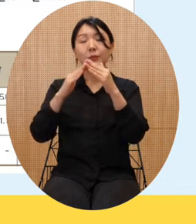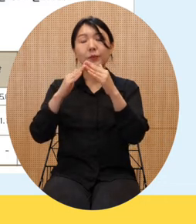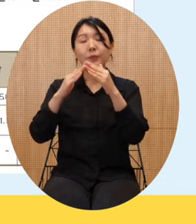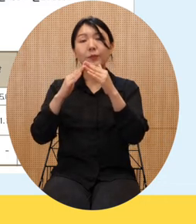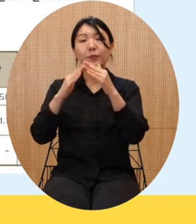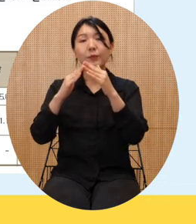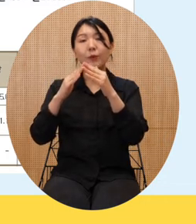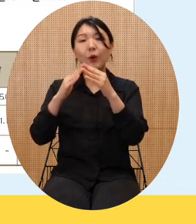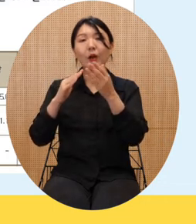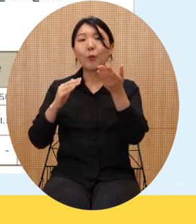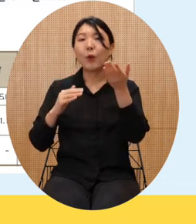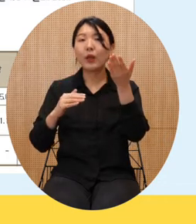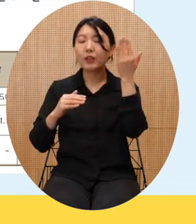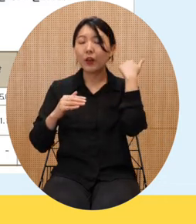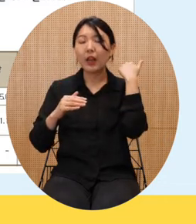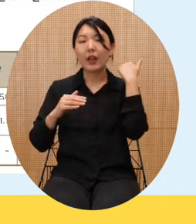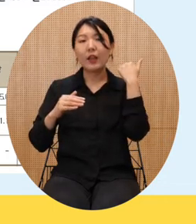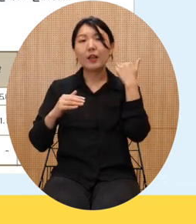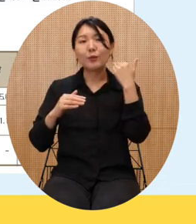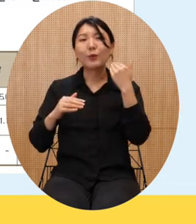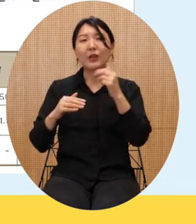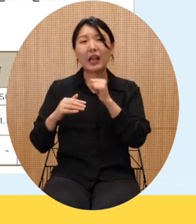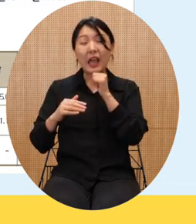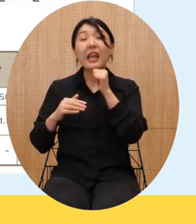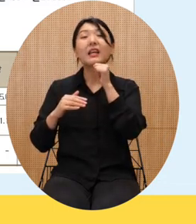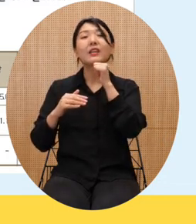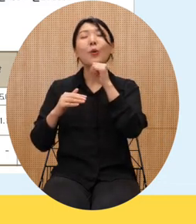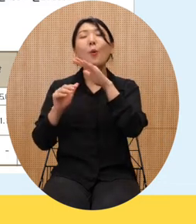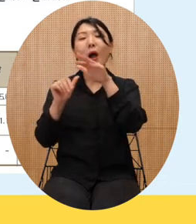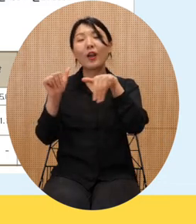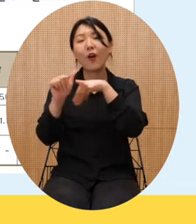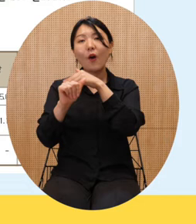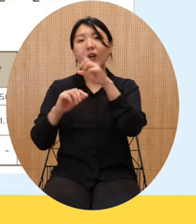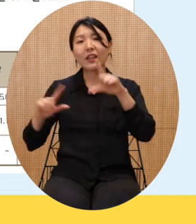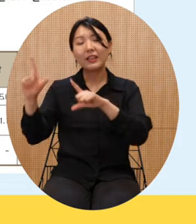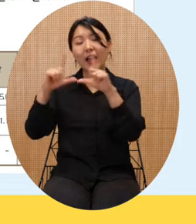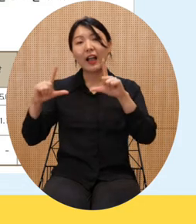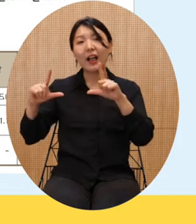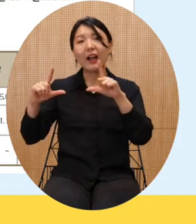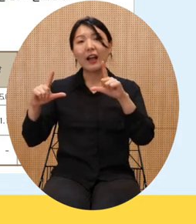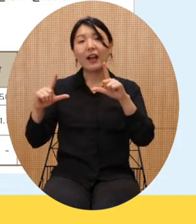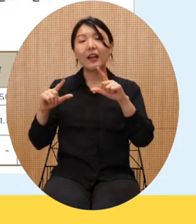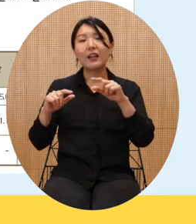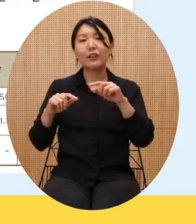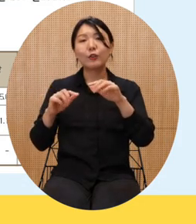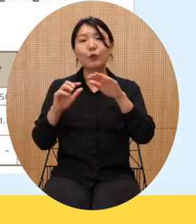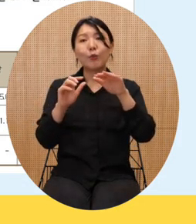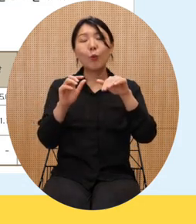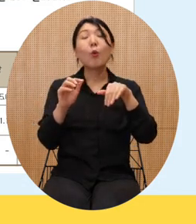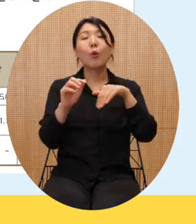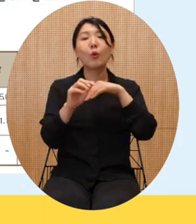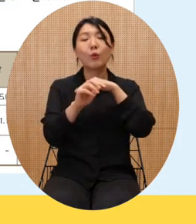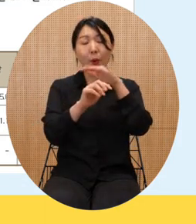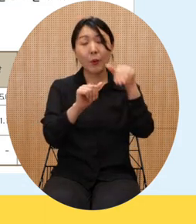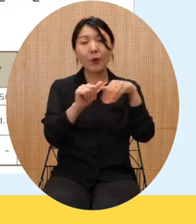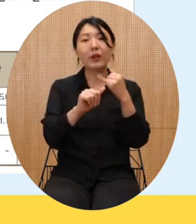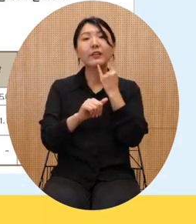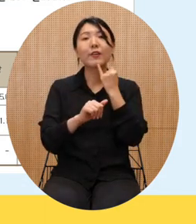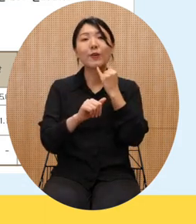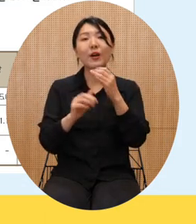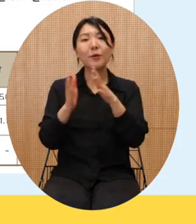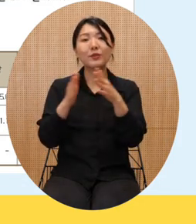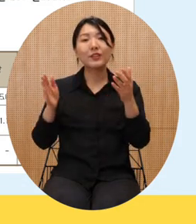주거 상향을 한, 굉장히 주거 환경이 열악한, 아이들 유모차도 끌고 다닐 수 없는 곳에 사시다가